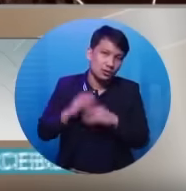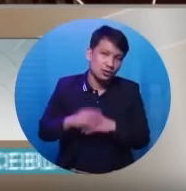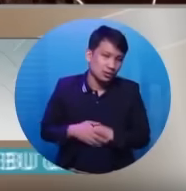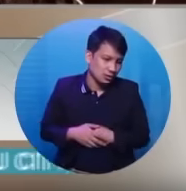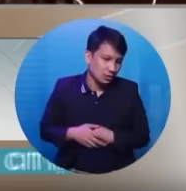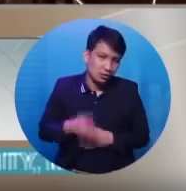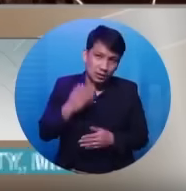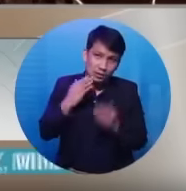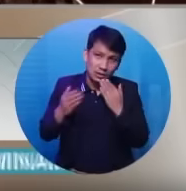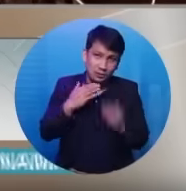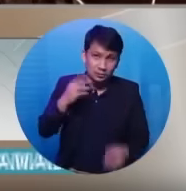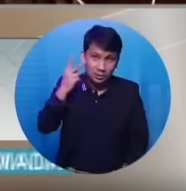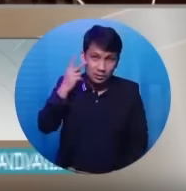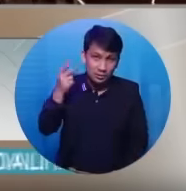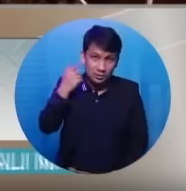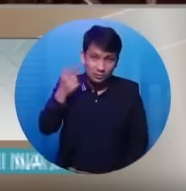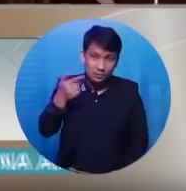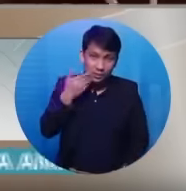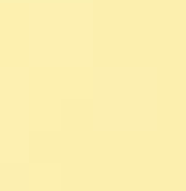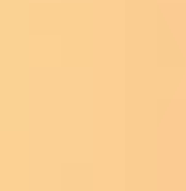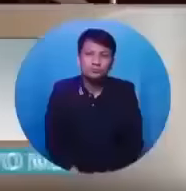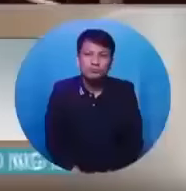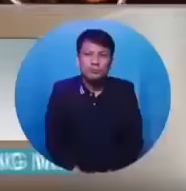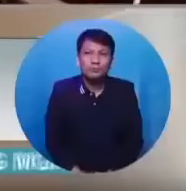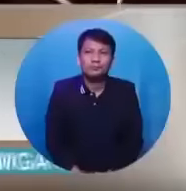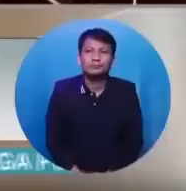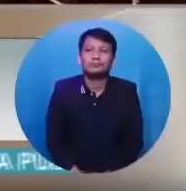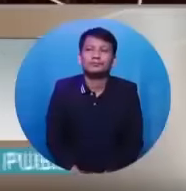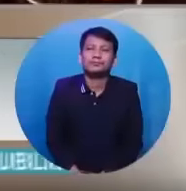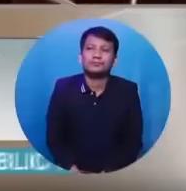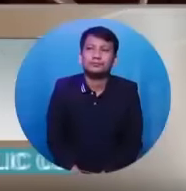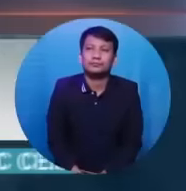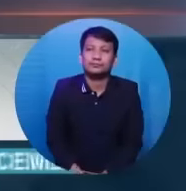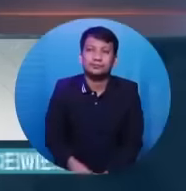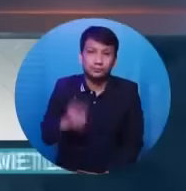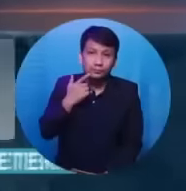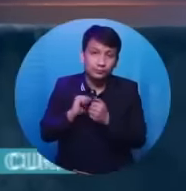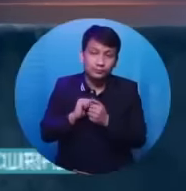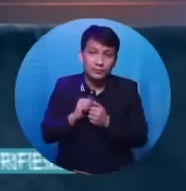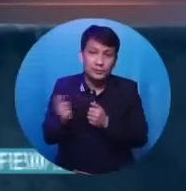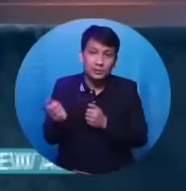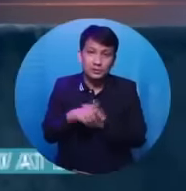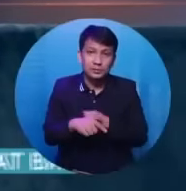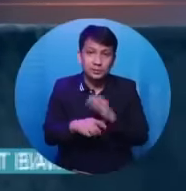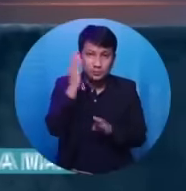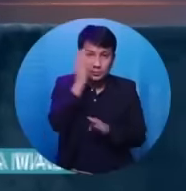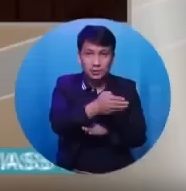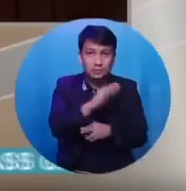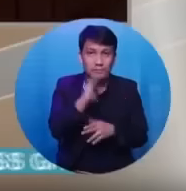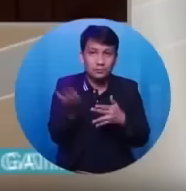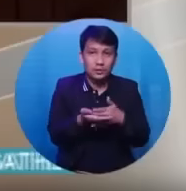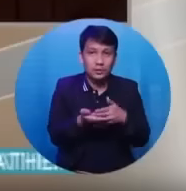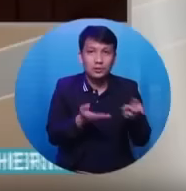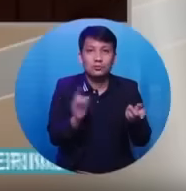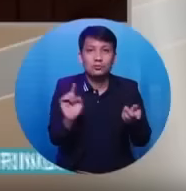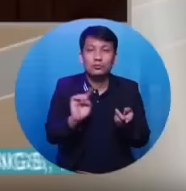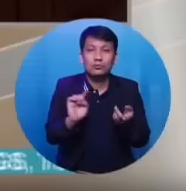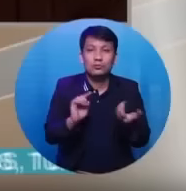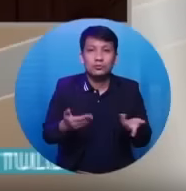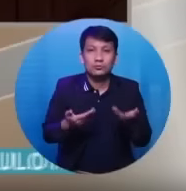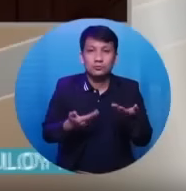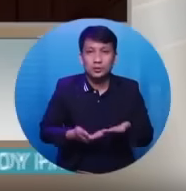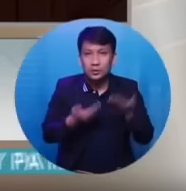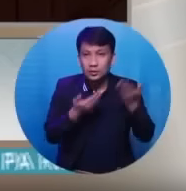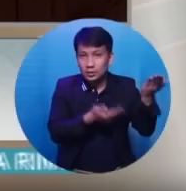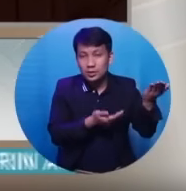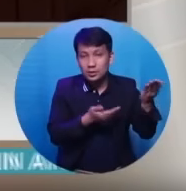Sige, salamat po sir Kenneth. Magandang hapon po sa inyo sir Kenneth. Ma'am Gretchen, sasamahan po namin kayo. Direct filing po para may akit na po